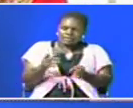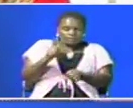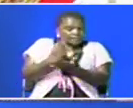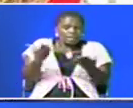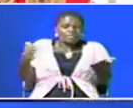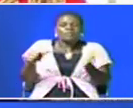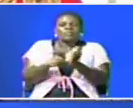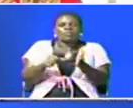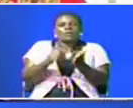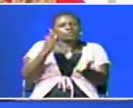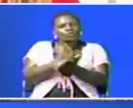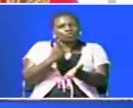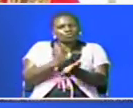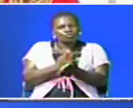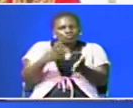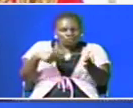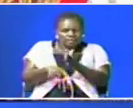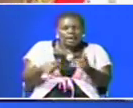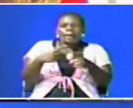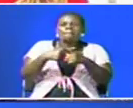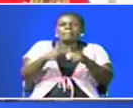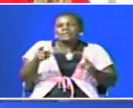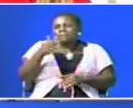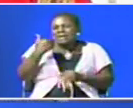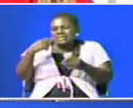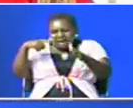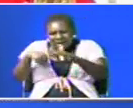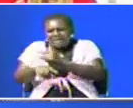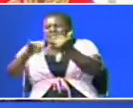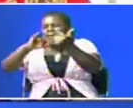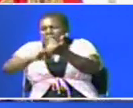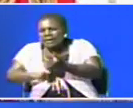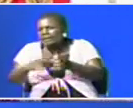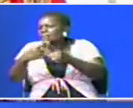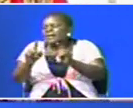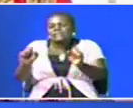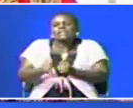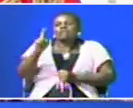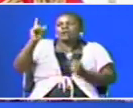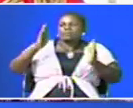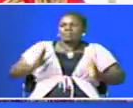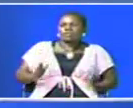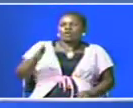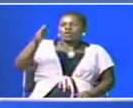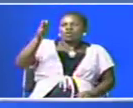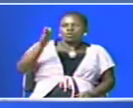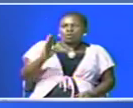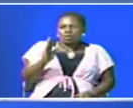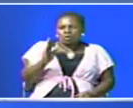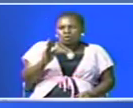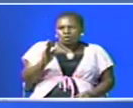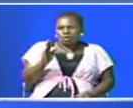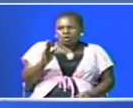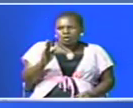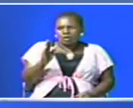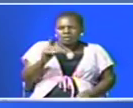kizuri. Japo tutakuwa tuingililia, lakini afadhali tuingililie lakini mmoja awe salama. Mwenyezi Mungu alaze roho yake mahali pema,